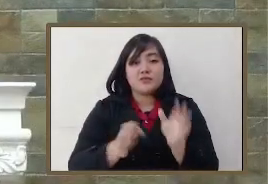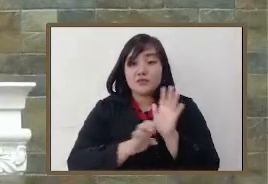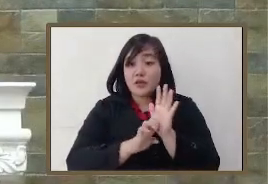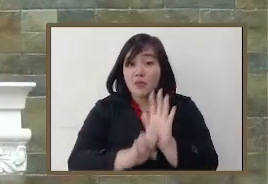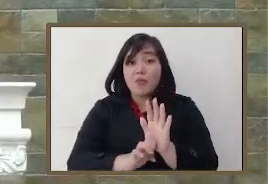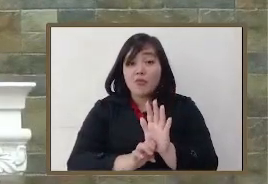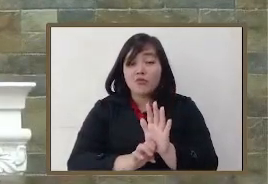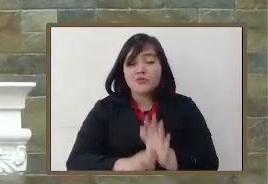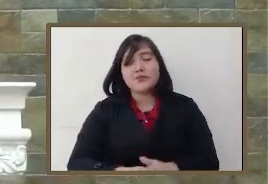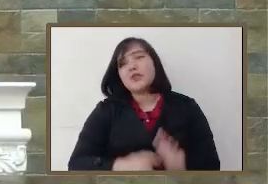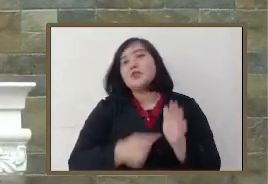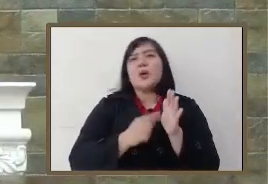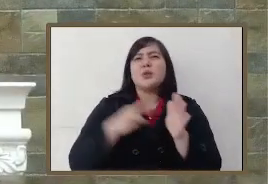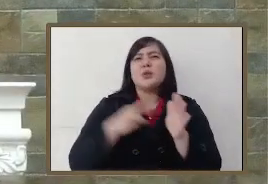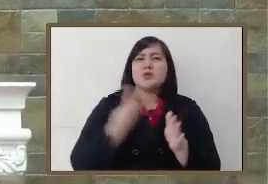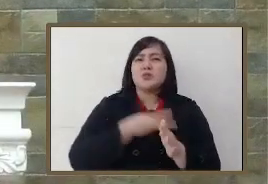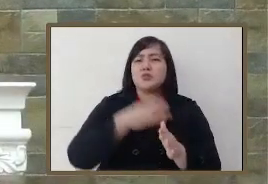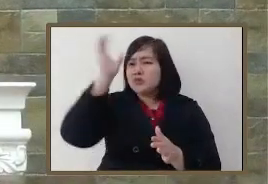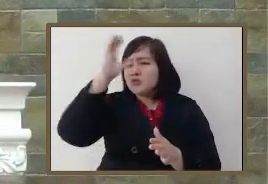na.